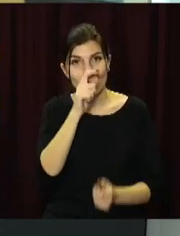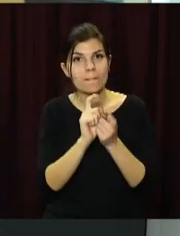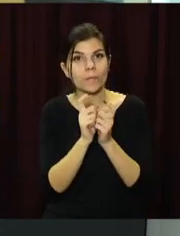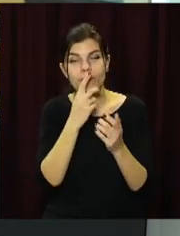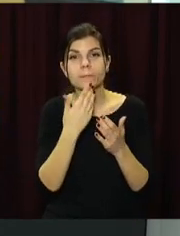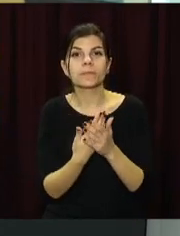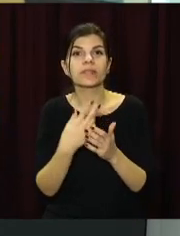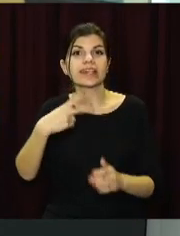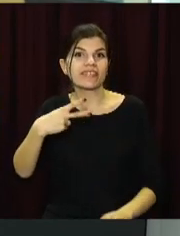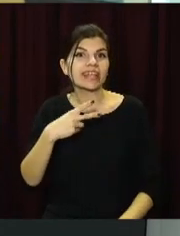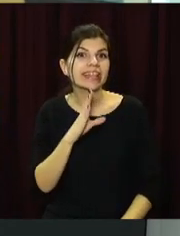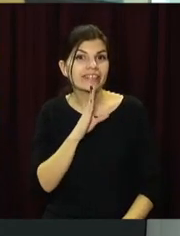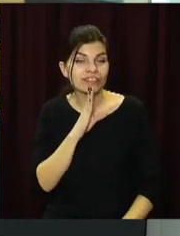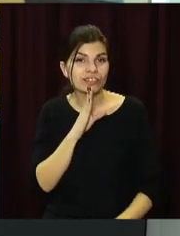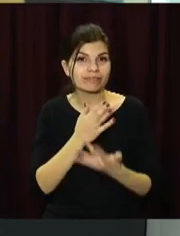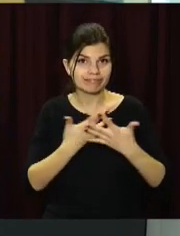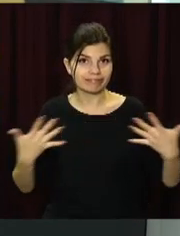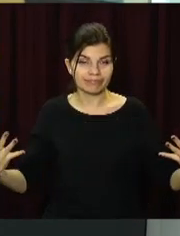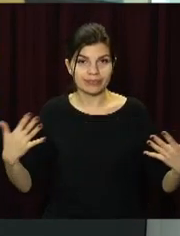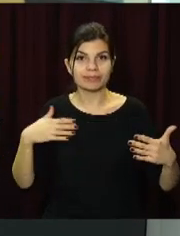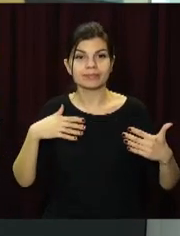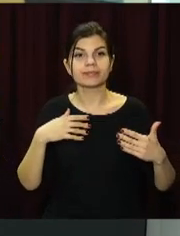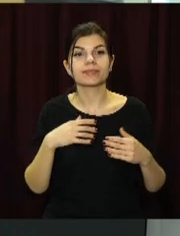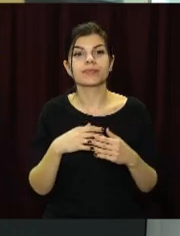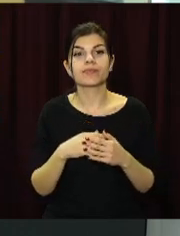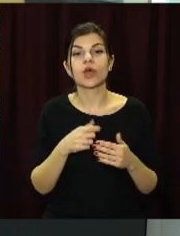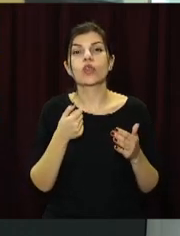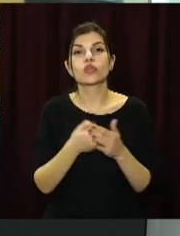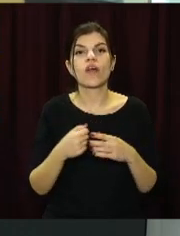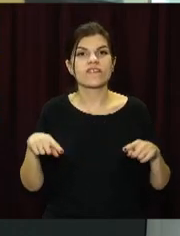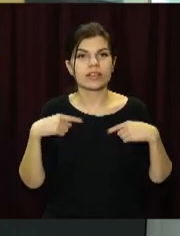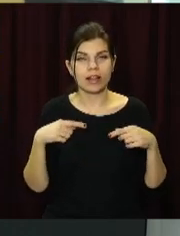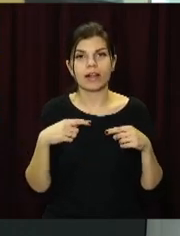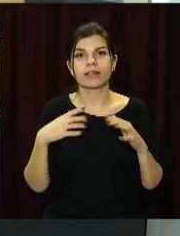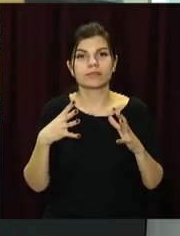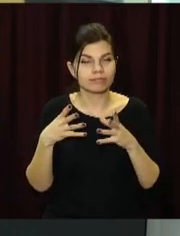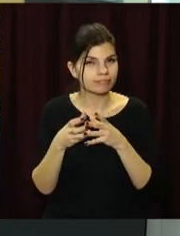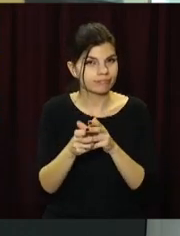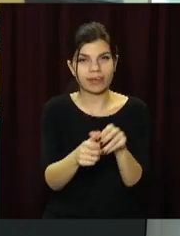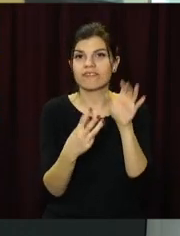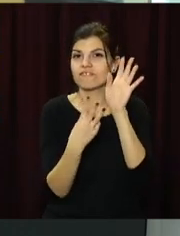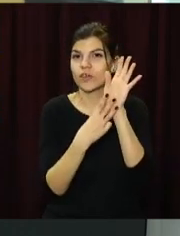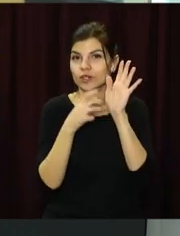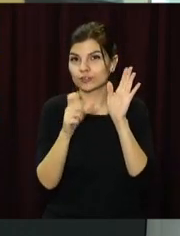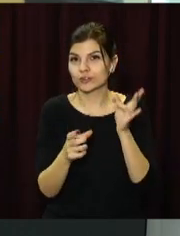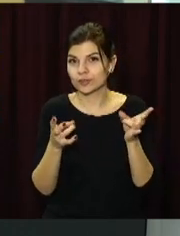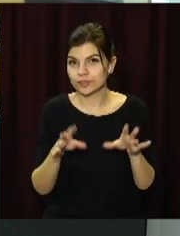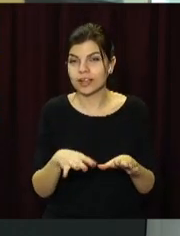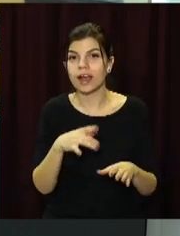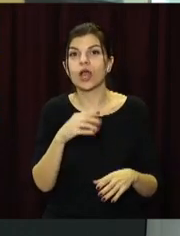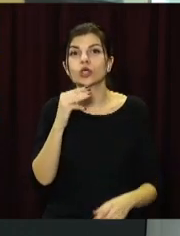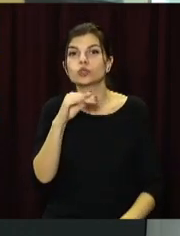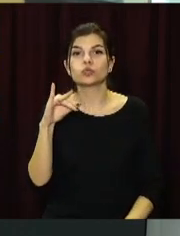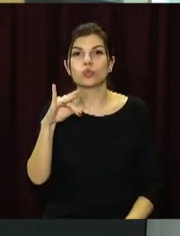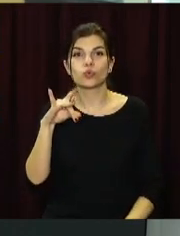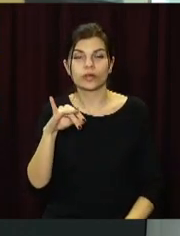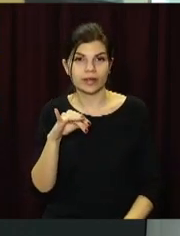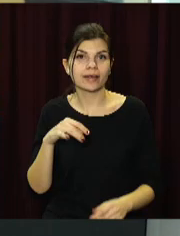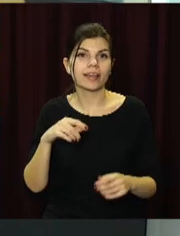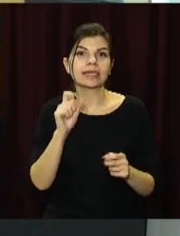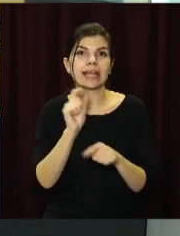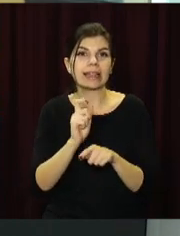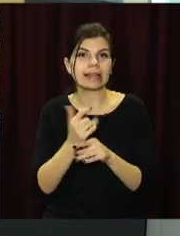понад 20 дівчат. Конкурс проходив у 3 етапи, до фіналу дійшли 8. В останньому турі журі підготувало для претенденток на корону по